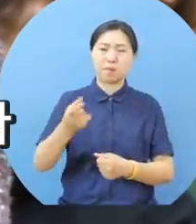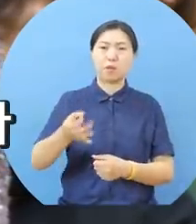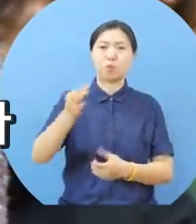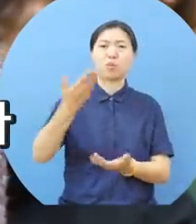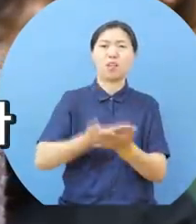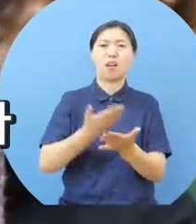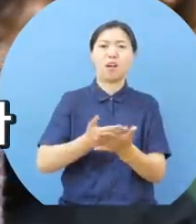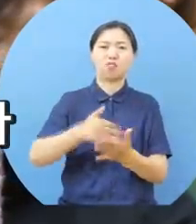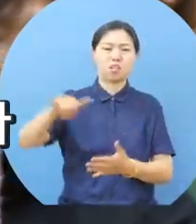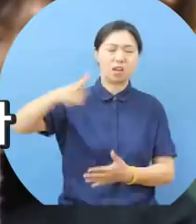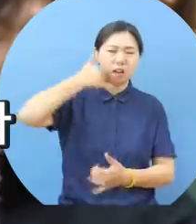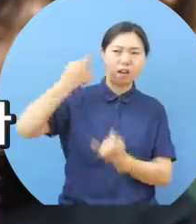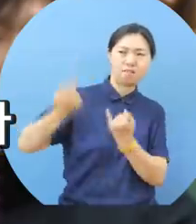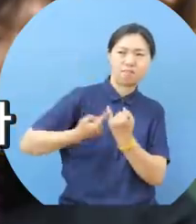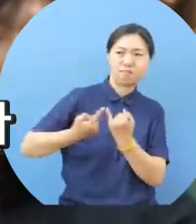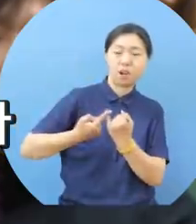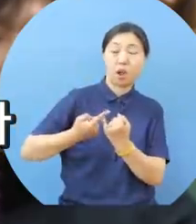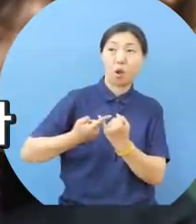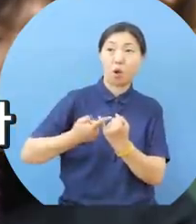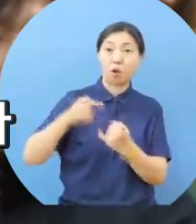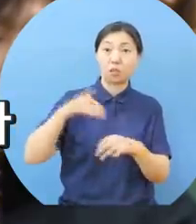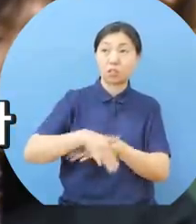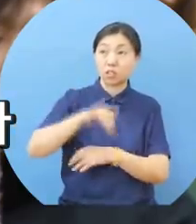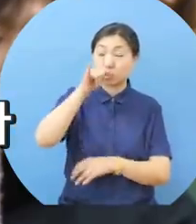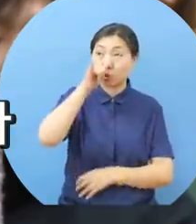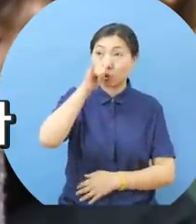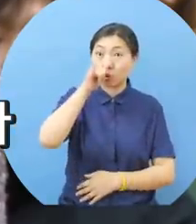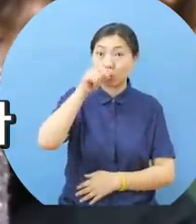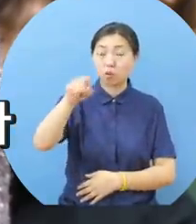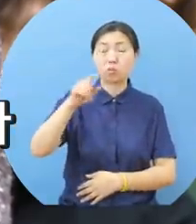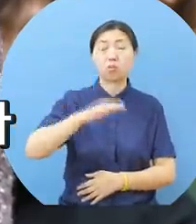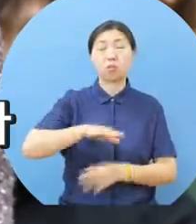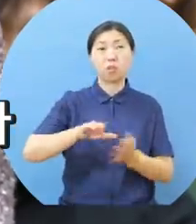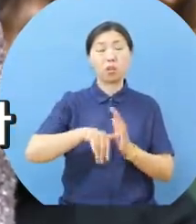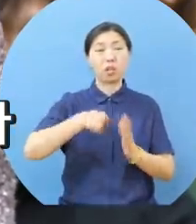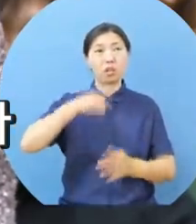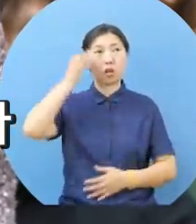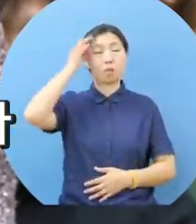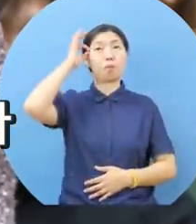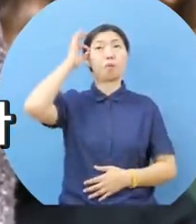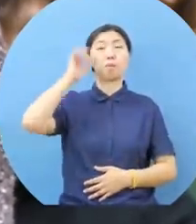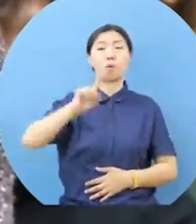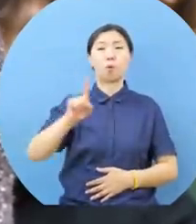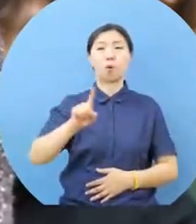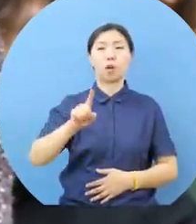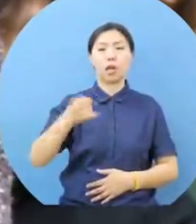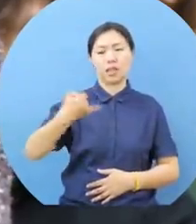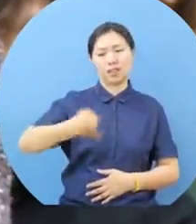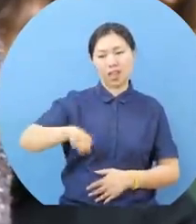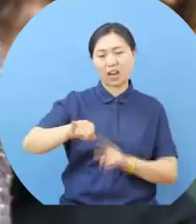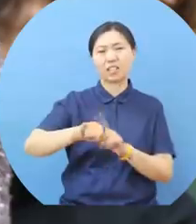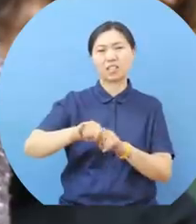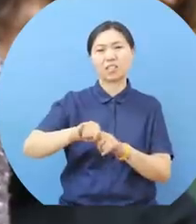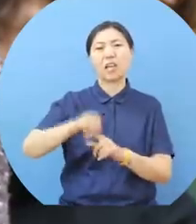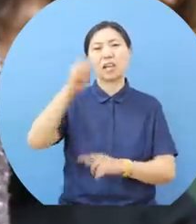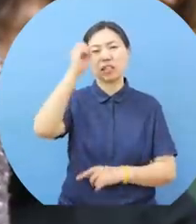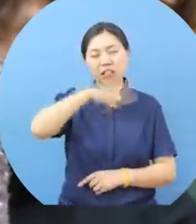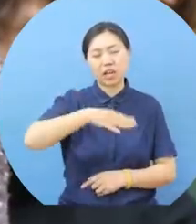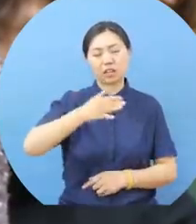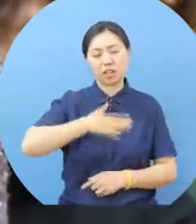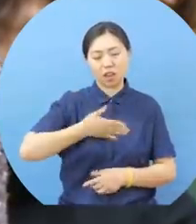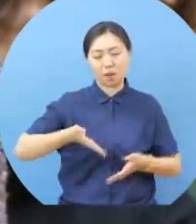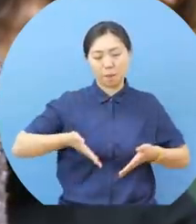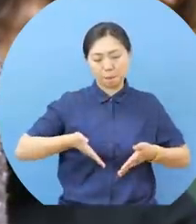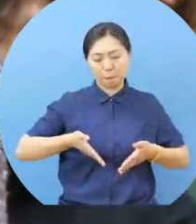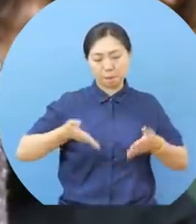당장 입금해 달라고 하는 거였습니다 그런데 그때 전 이런 생각이 들었습니다 아 얘는 그냥 내